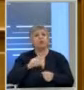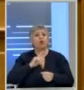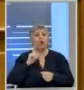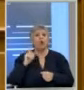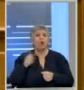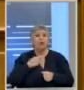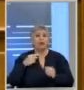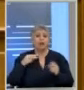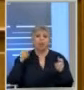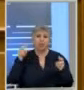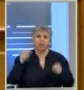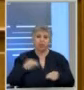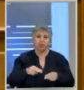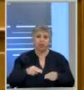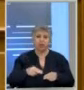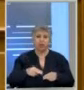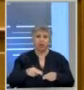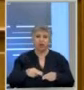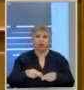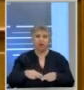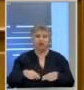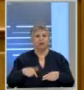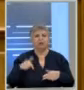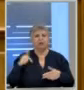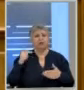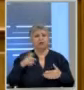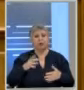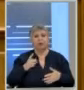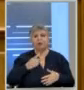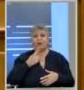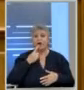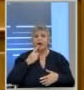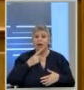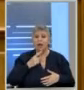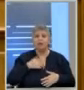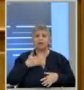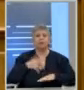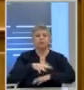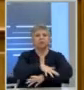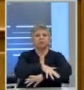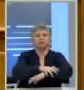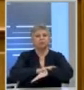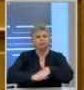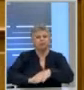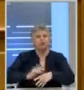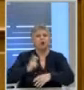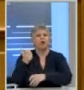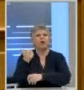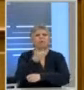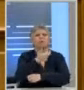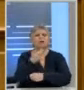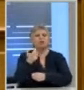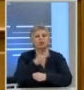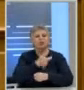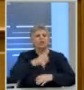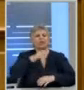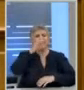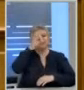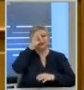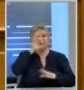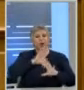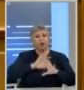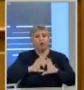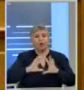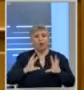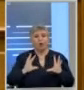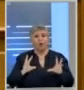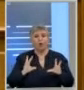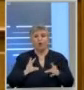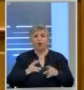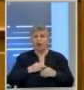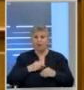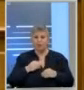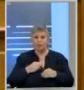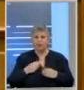από παρεμβάσεις που κάνουν τους στρατιωτικούς μας, τους λιμενικούς μας, τους πυροσβέστες μας, τους αστυνομικούς μας να